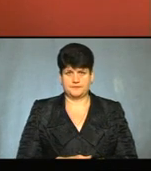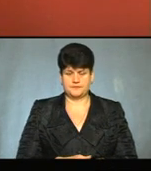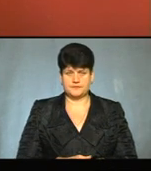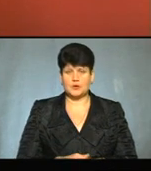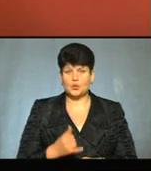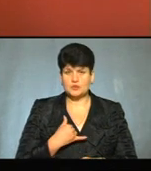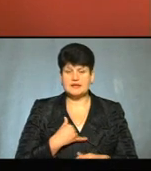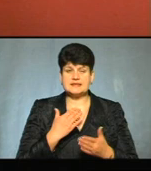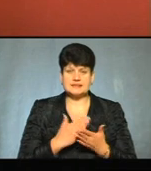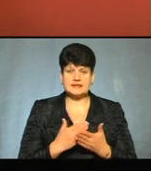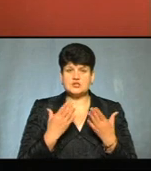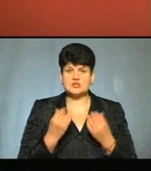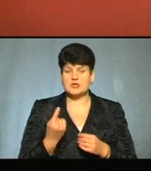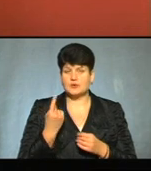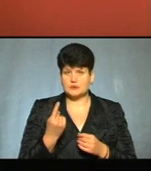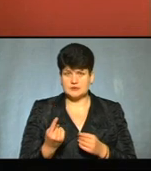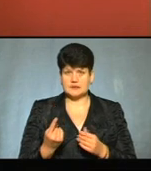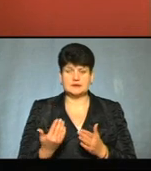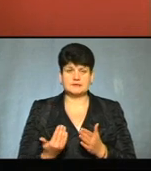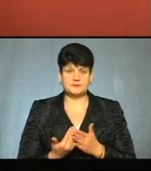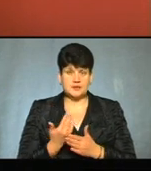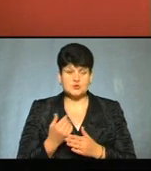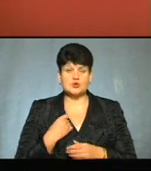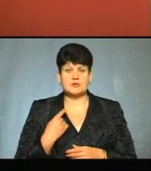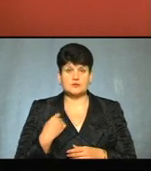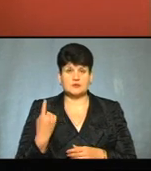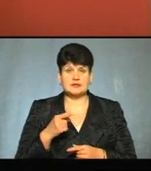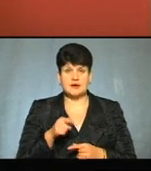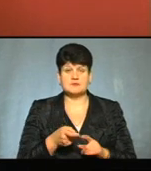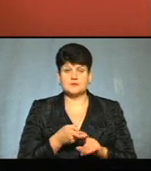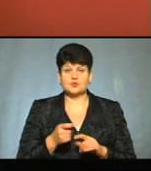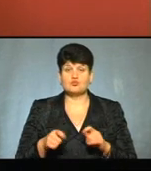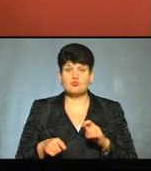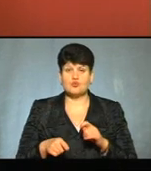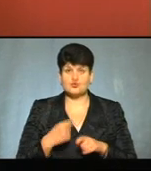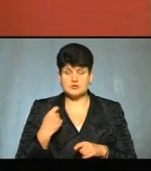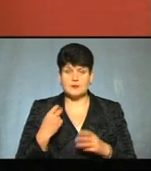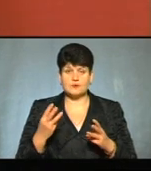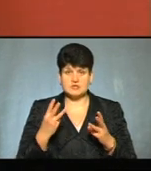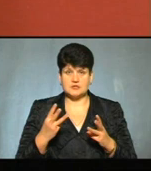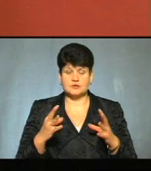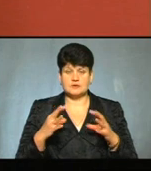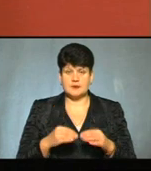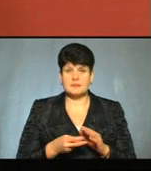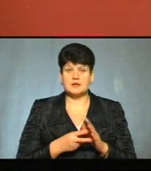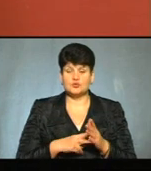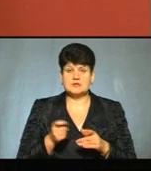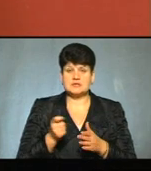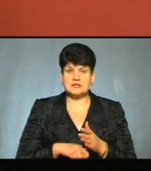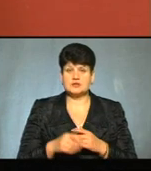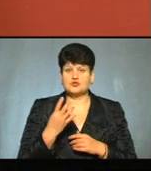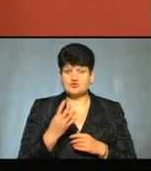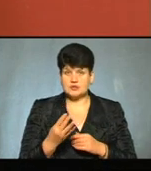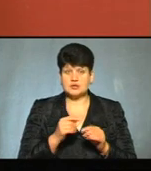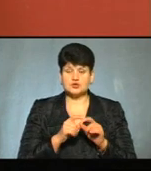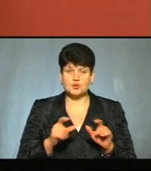протигасіння. В нас є ще один сюжет із Одещини. Там через порушення пожежної безпеки планують закрити